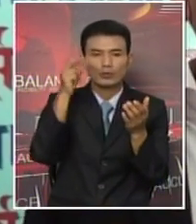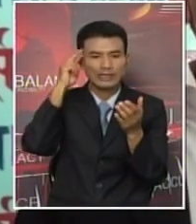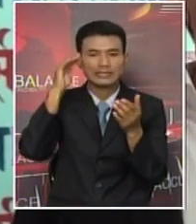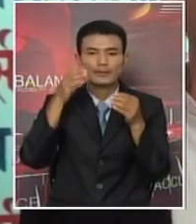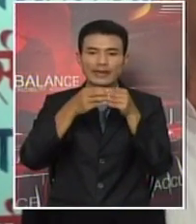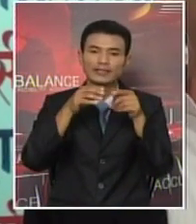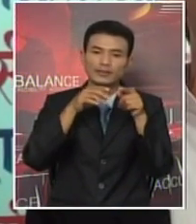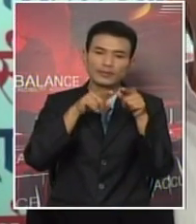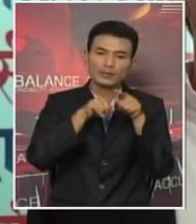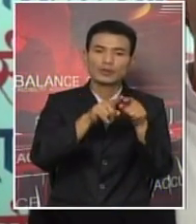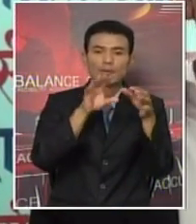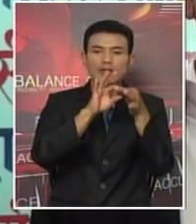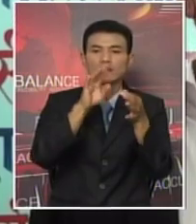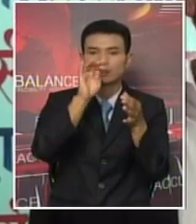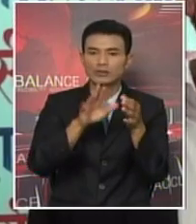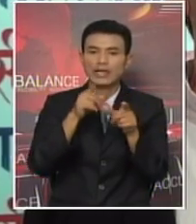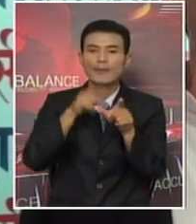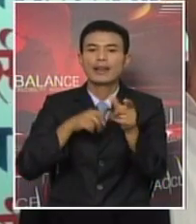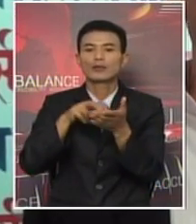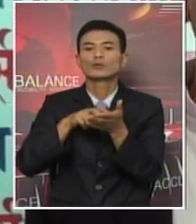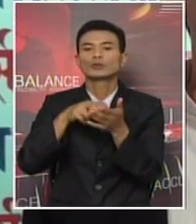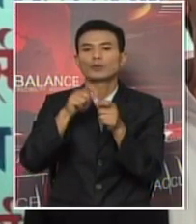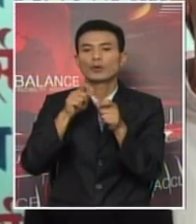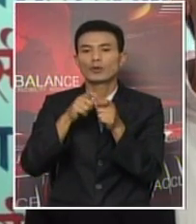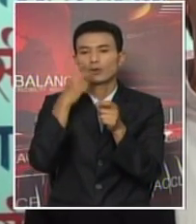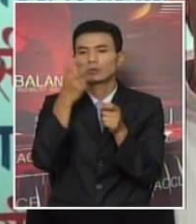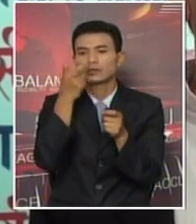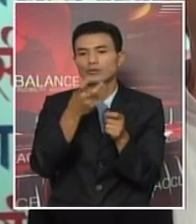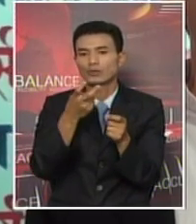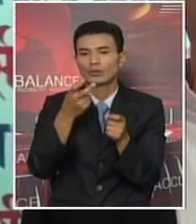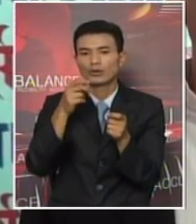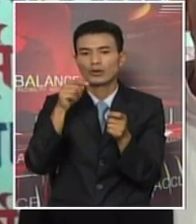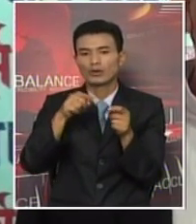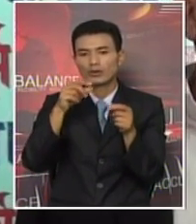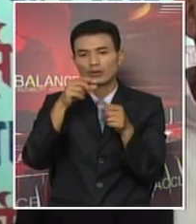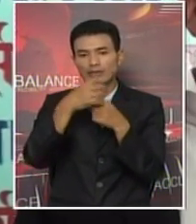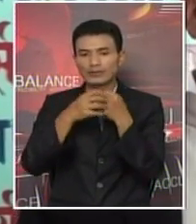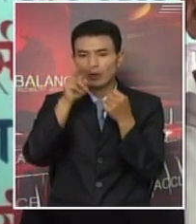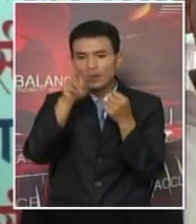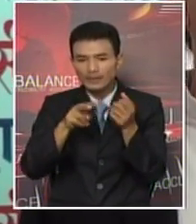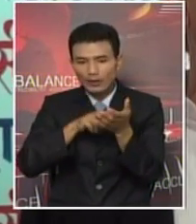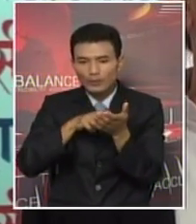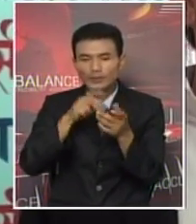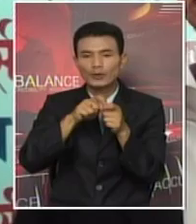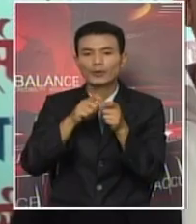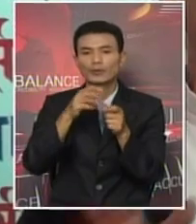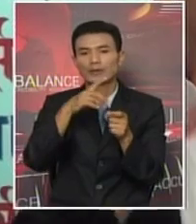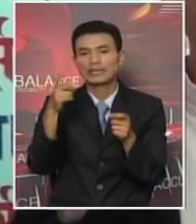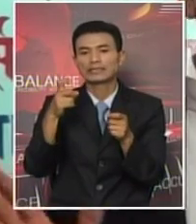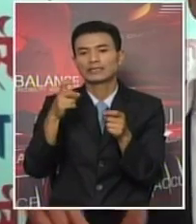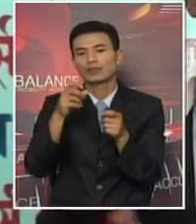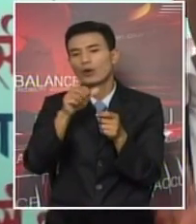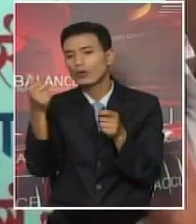पनि मिल्न सक्छन्। नेकपा एमालेलाई कमजोर पार्नको निम्ति, यो मुलुकको जुन खालको चाहिँ अवस्था छ त्यसलाई अझै कमजोर पार्नको निम्ति कुनै अदृश्य